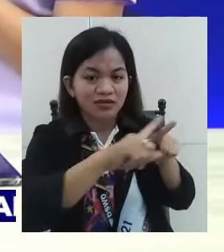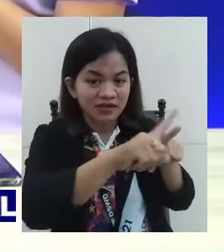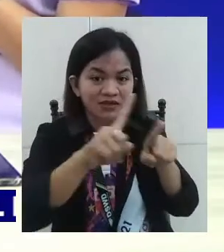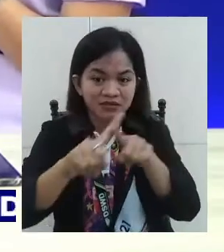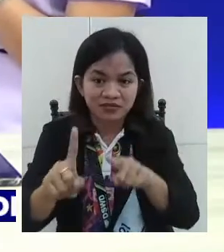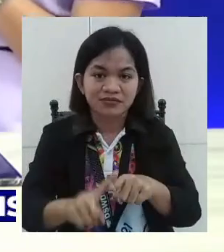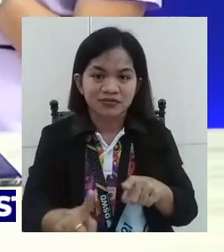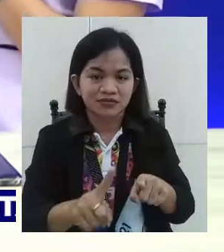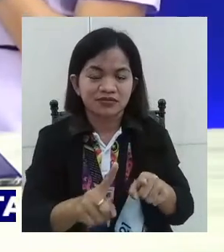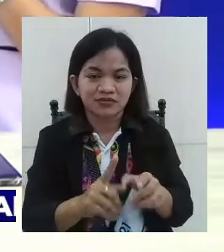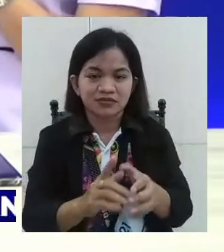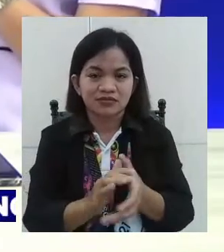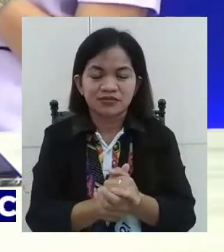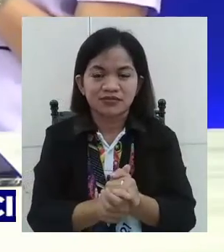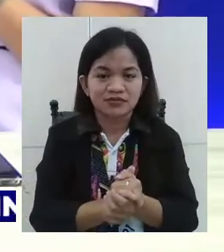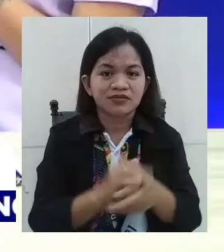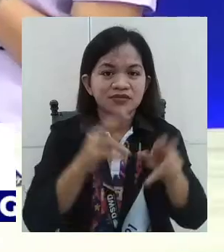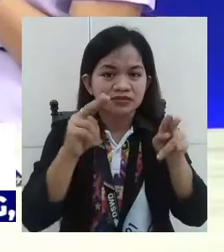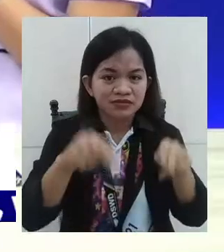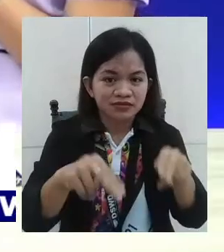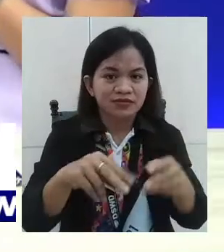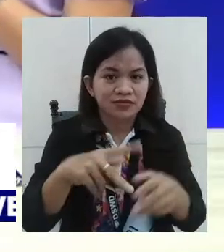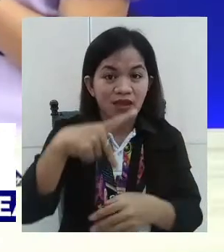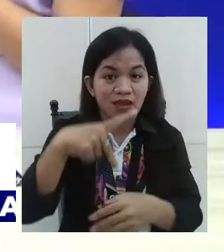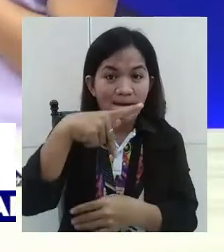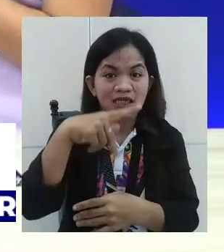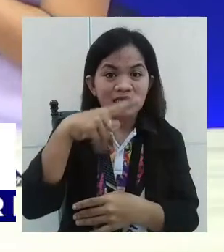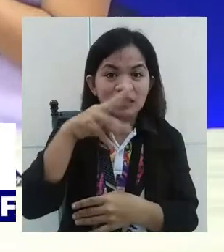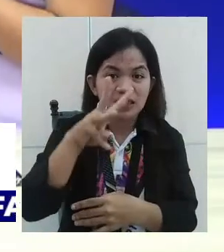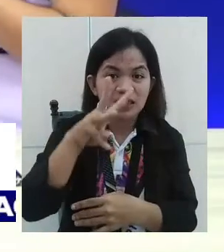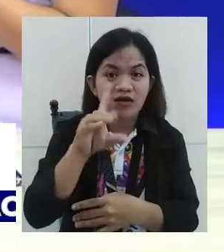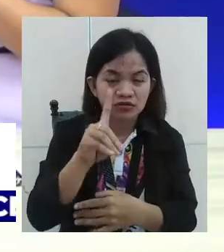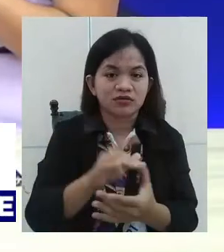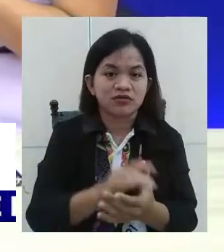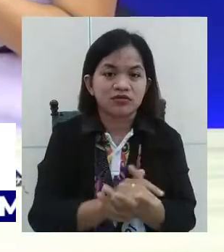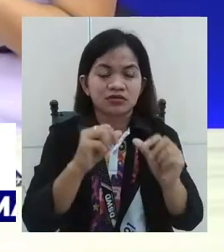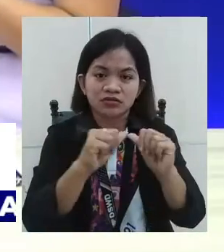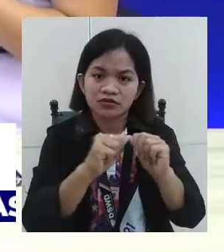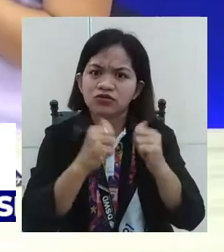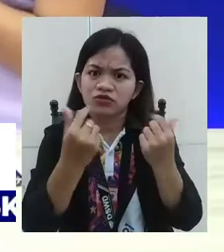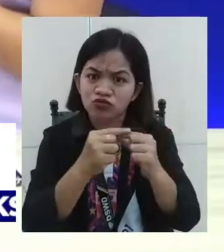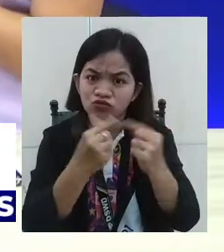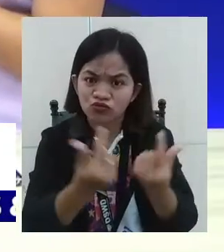iba't ibang needs ng ating PWD sector sa bawat